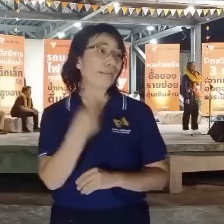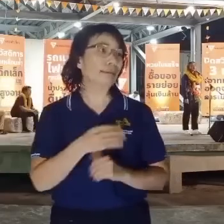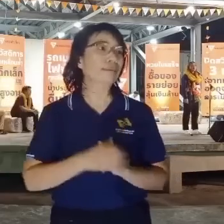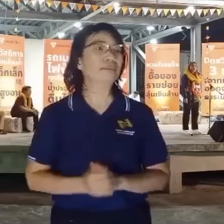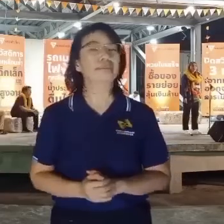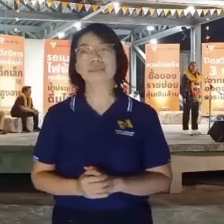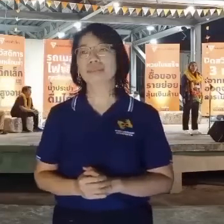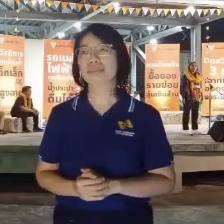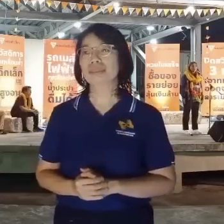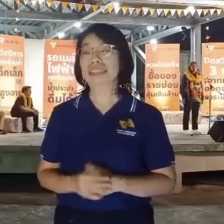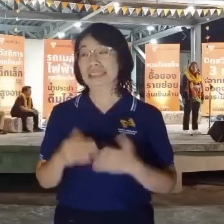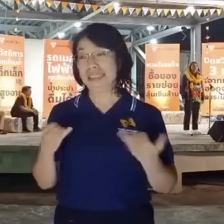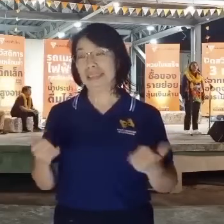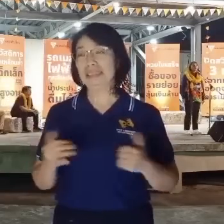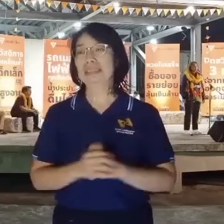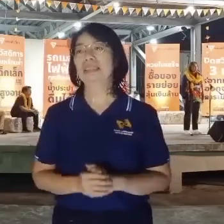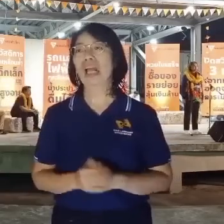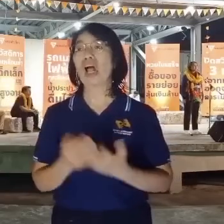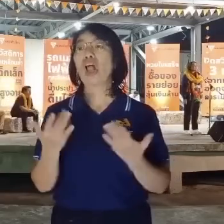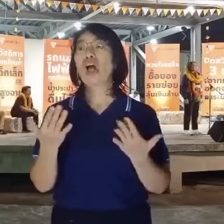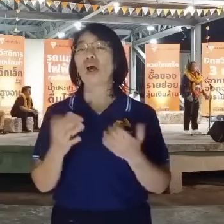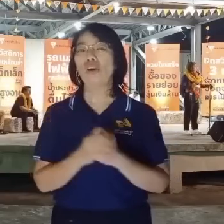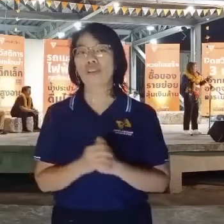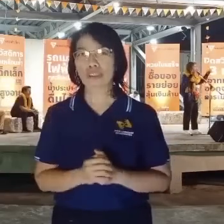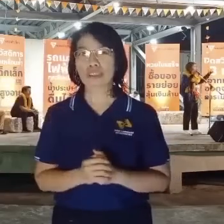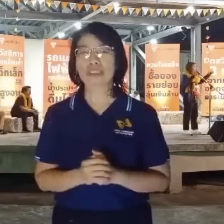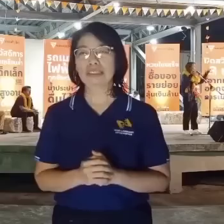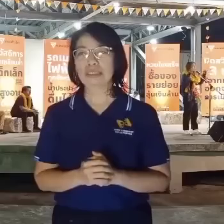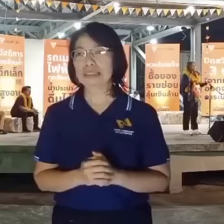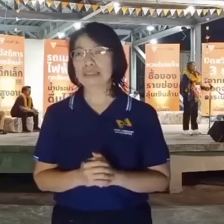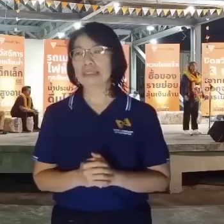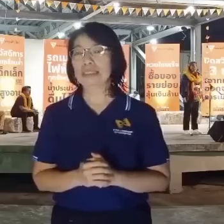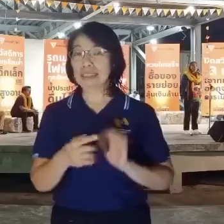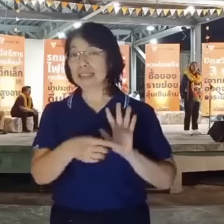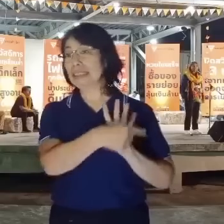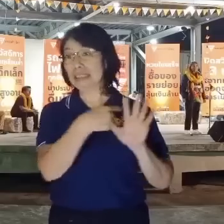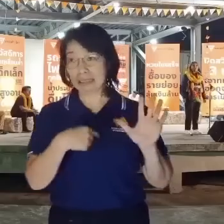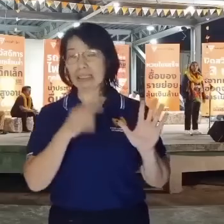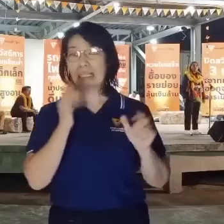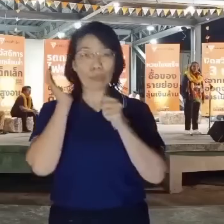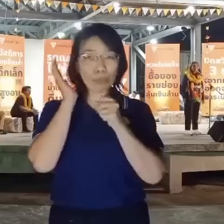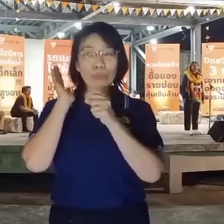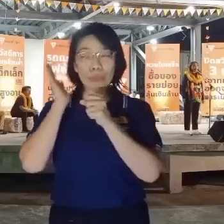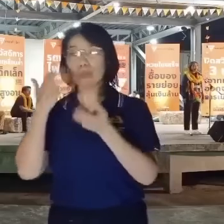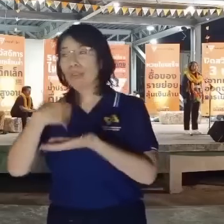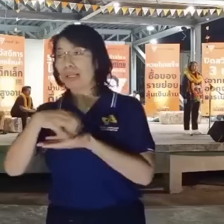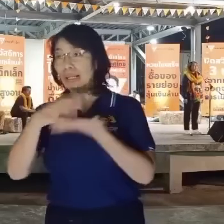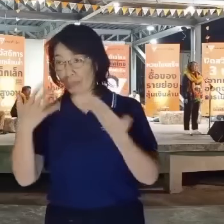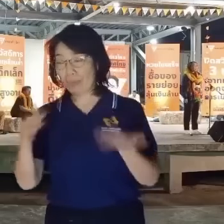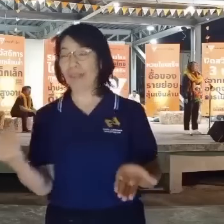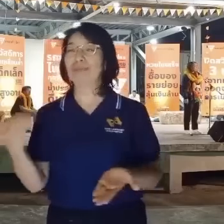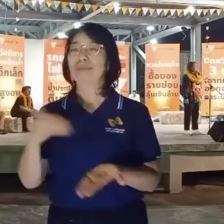ราะว่าที่ผู้สมัครคงพูดเรื่องนี้กับประชาชนไปแล้วหลายหนหลายครั้